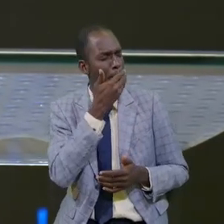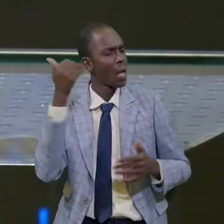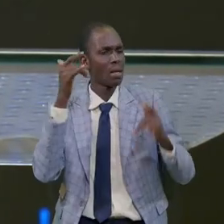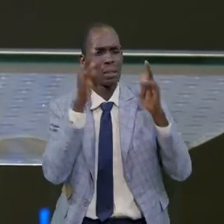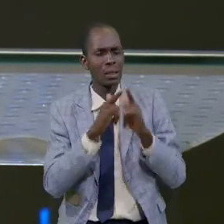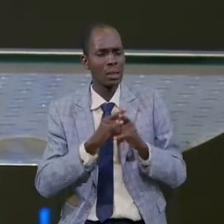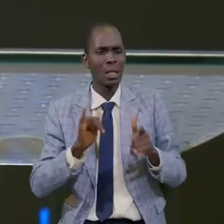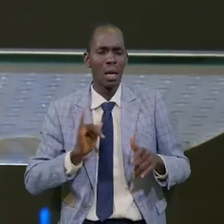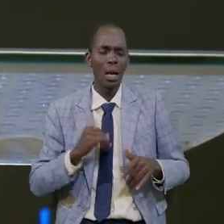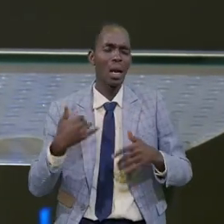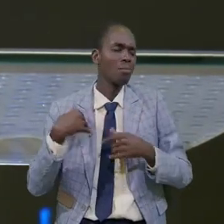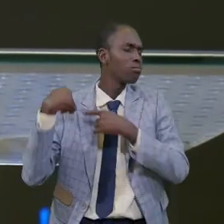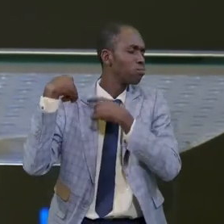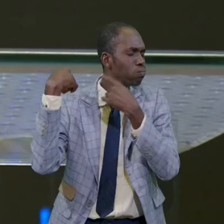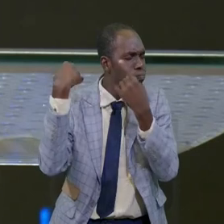retraite que j'ai jamais